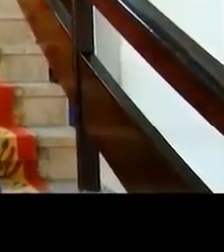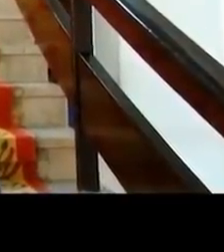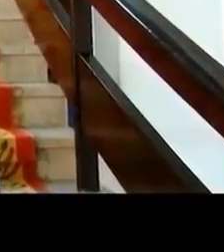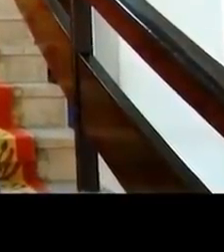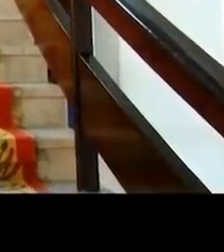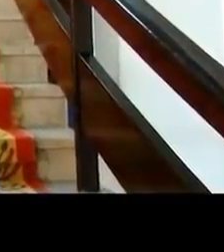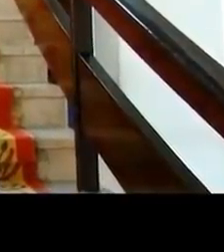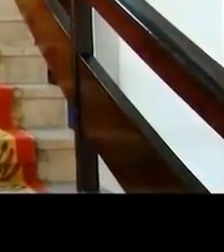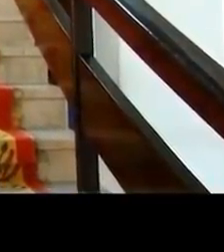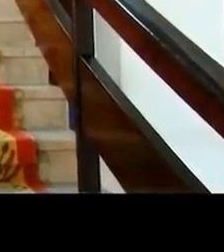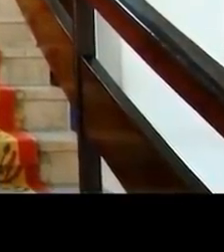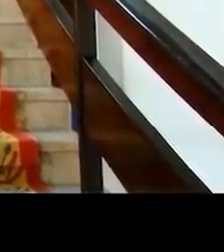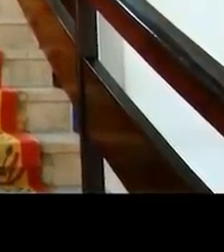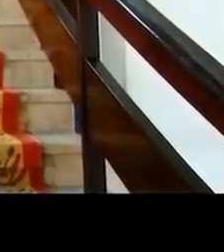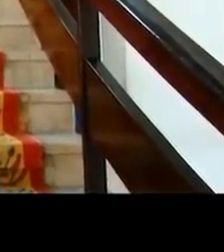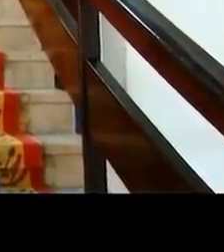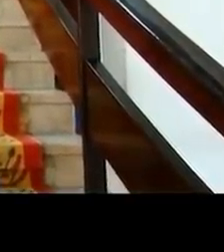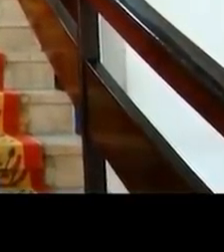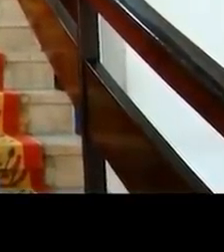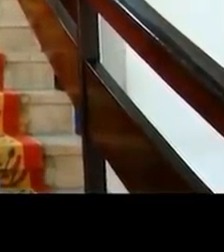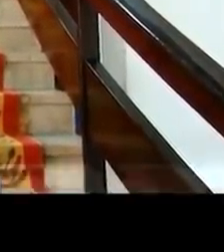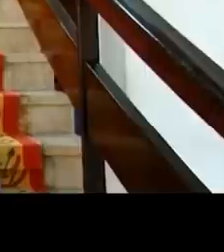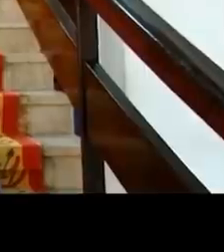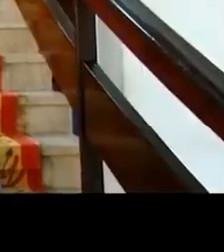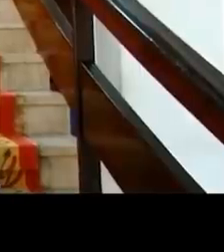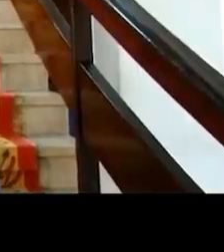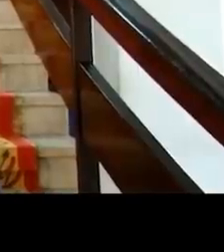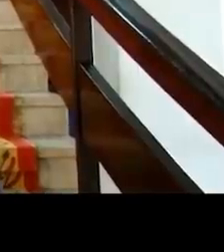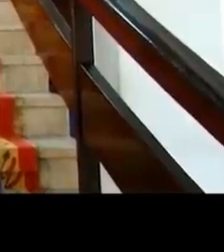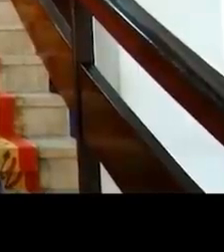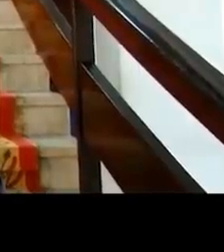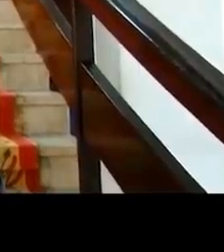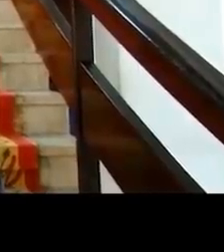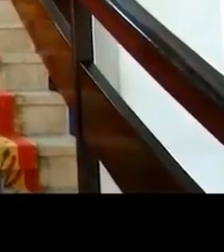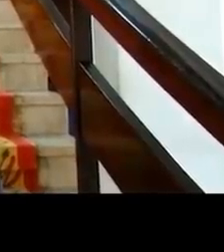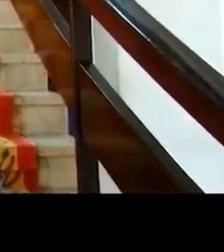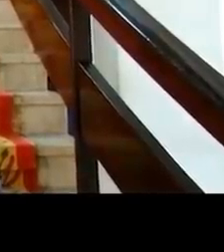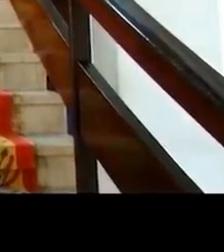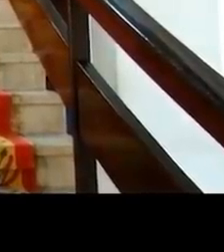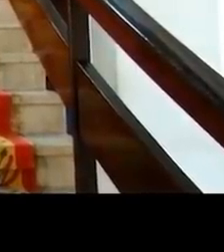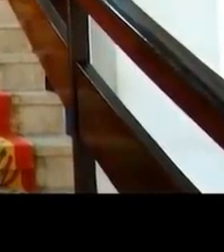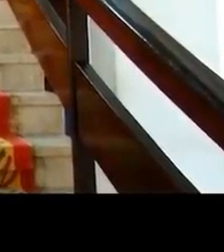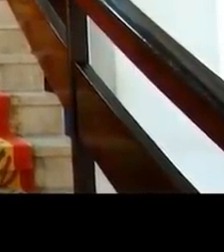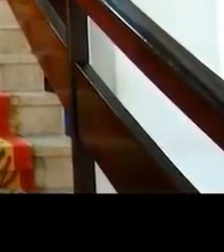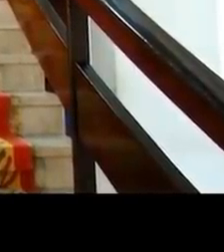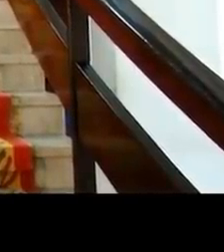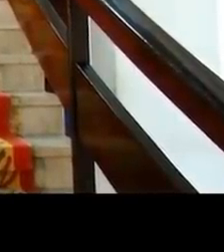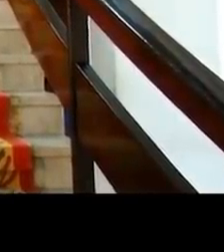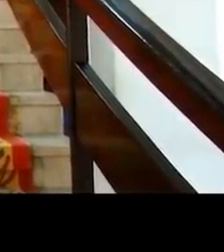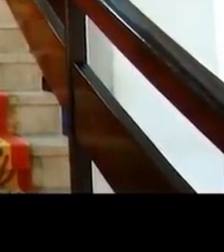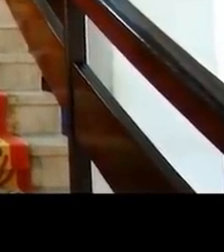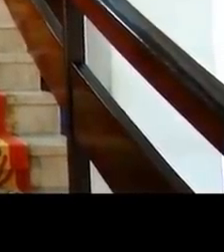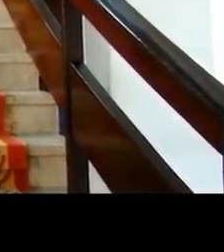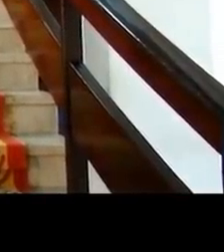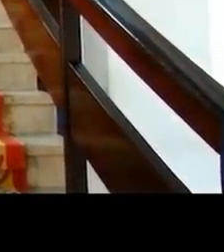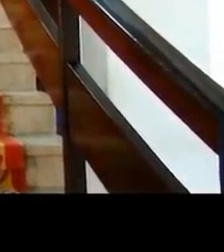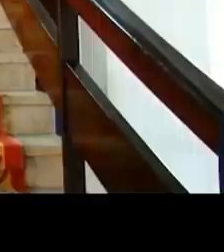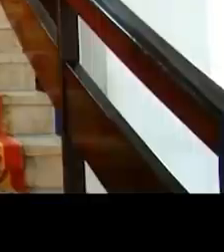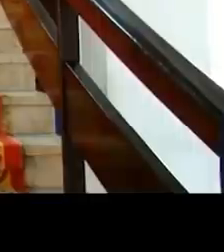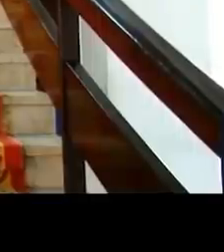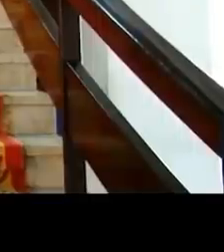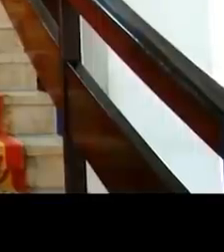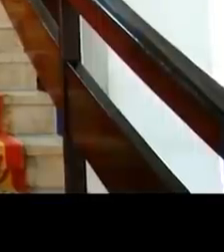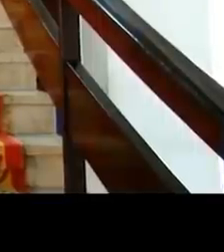Xia. Nous avons suivi avec une très grande attention le discours du président devant la dernière